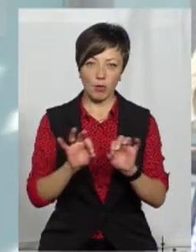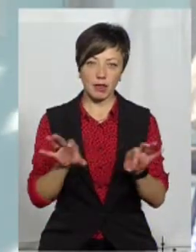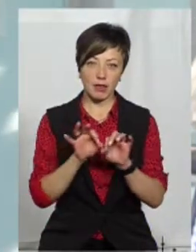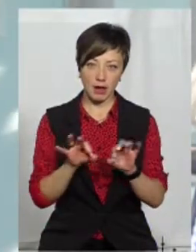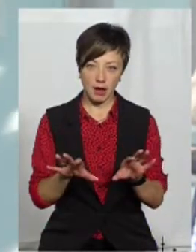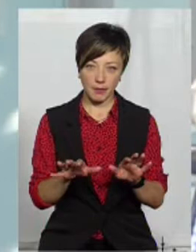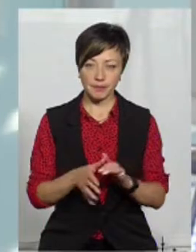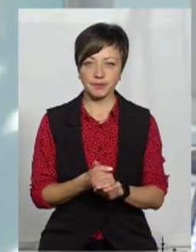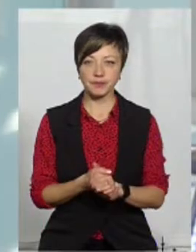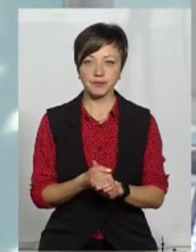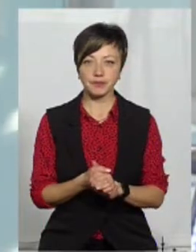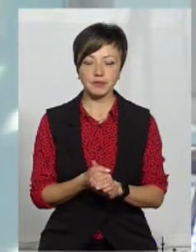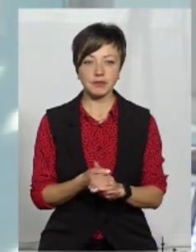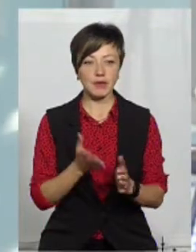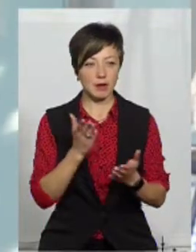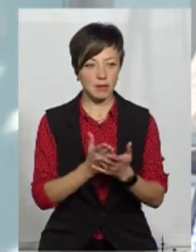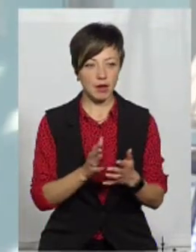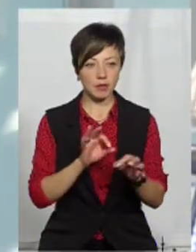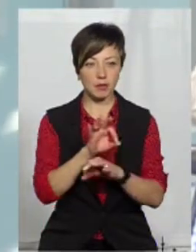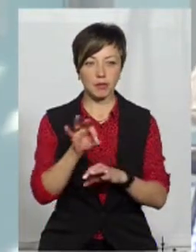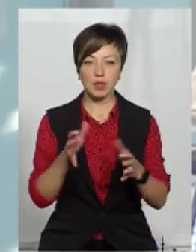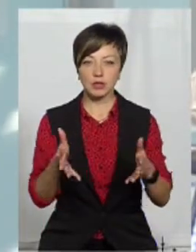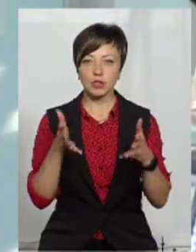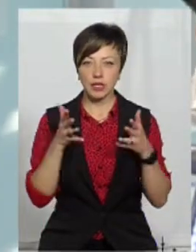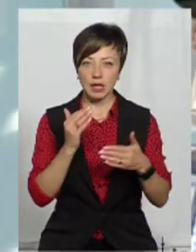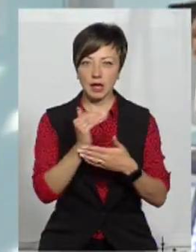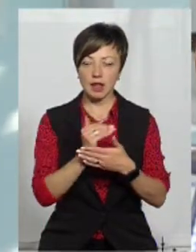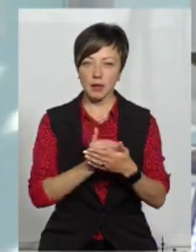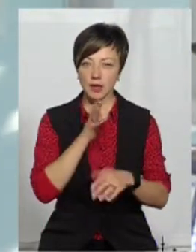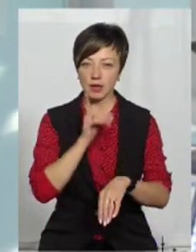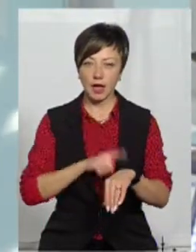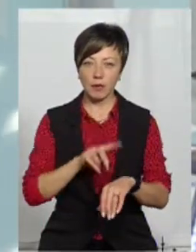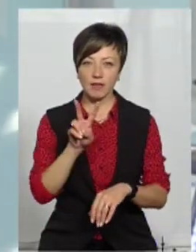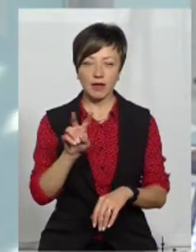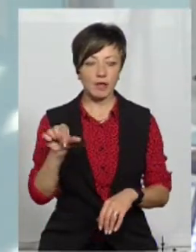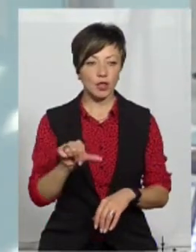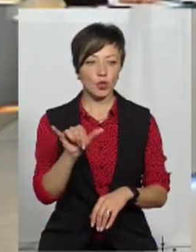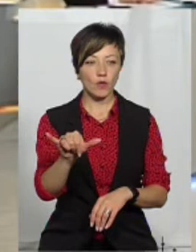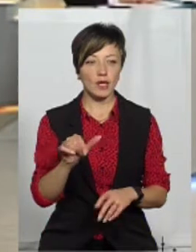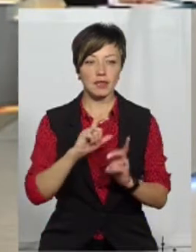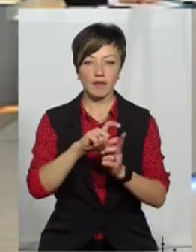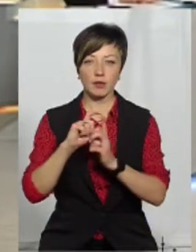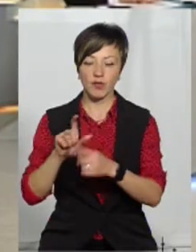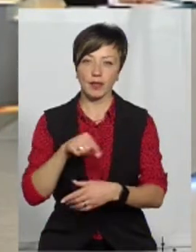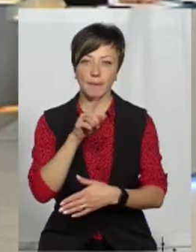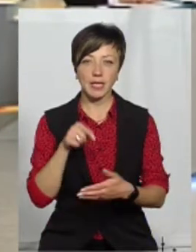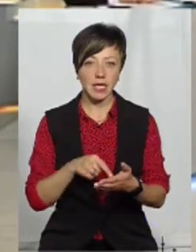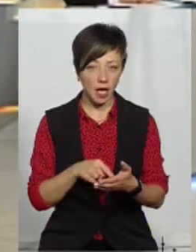коментарях. За умовами проєкту маємо чіткий регламент і таймінг. Пане Вікторе, по 2 хвилини у вас буде для відповідей на